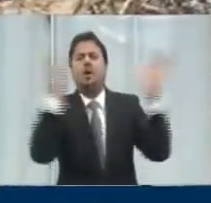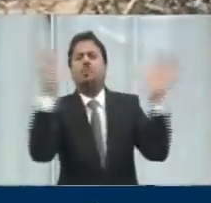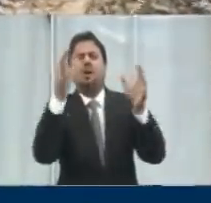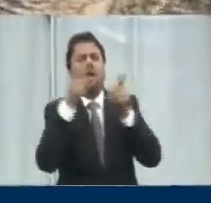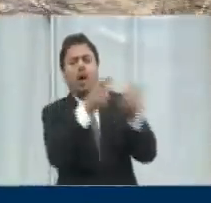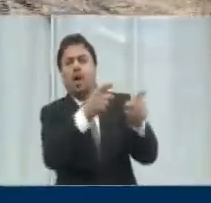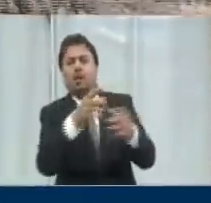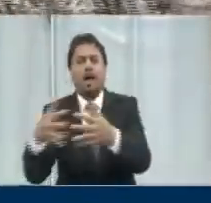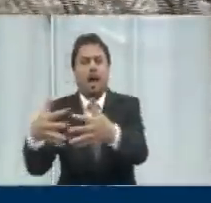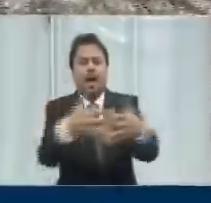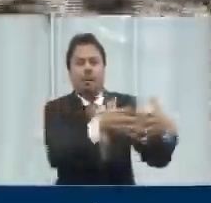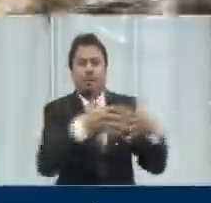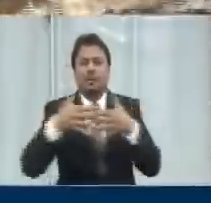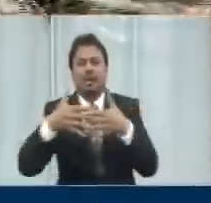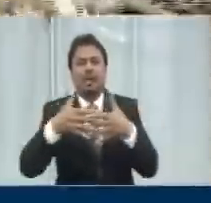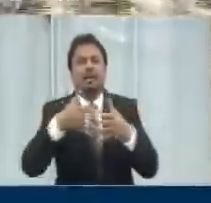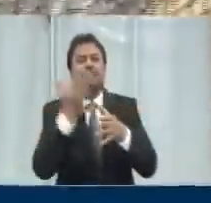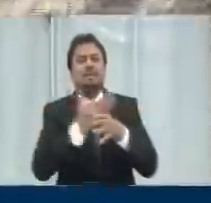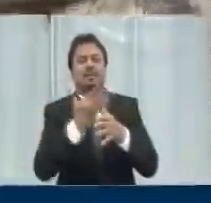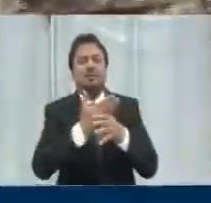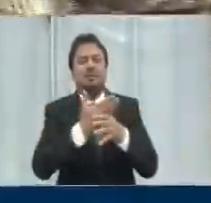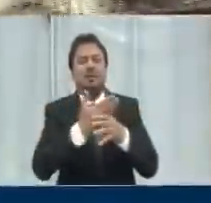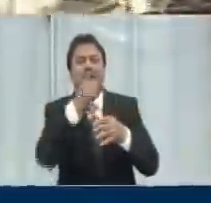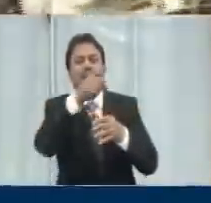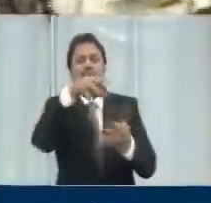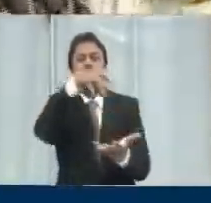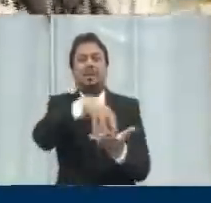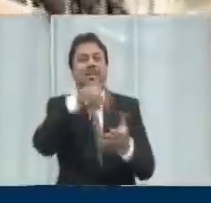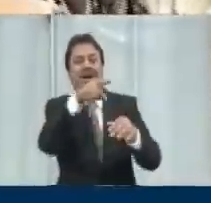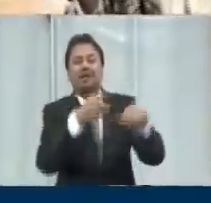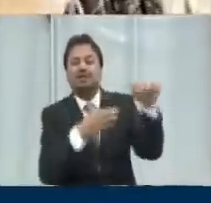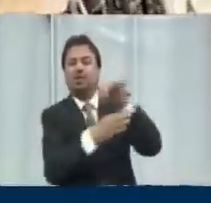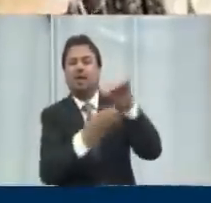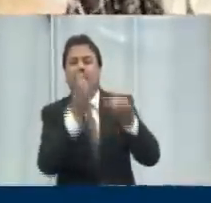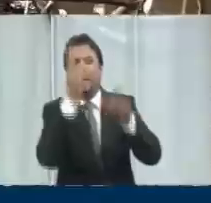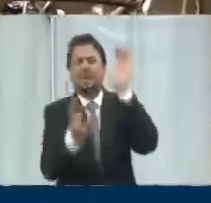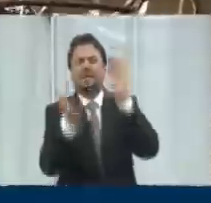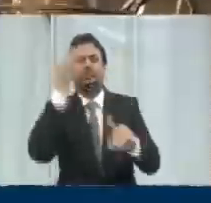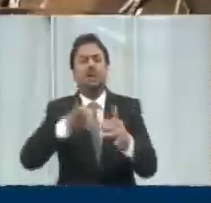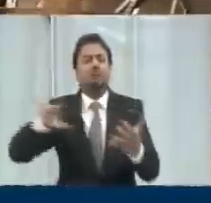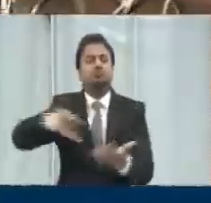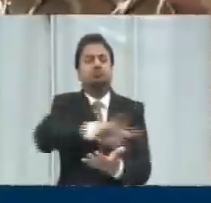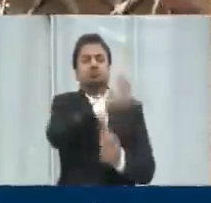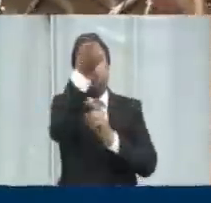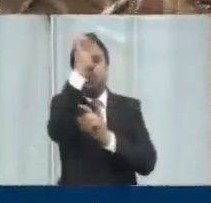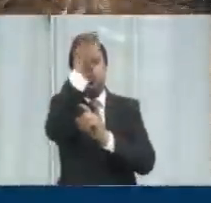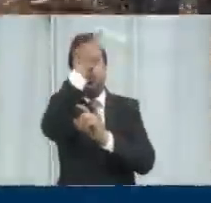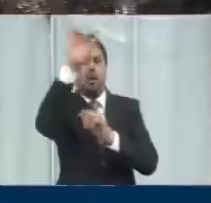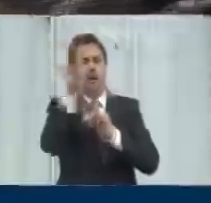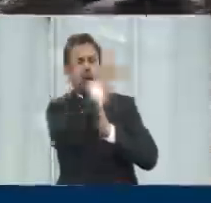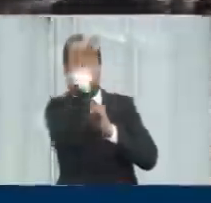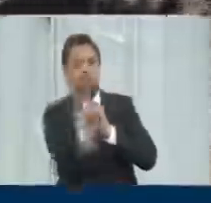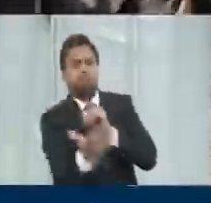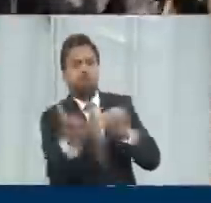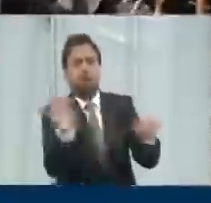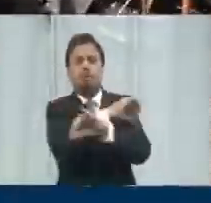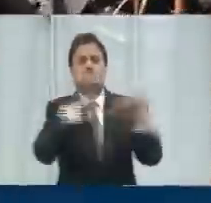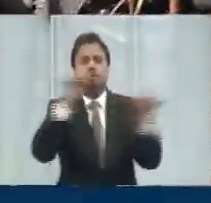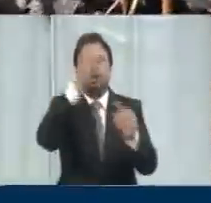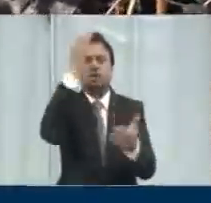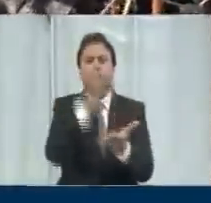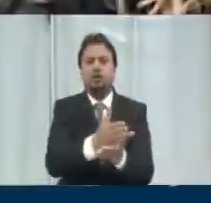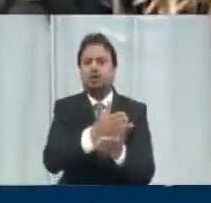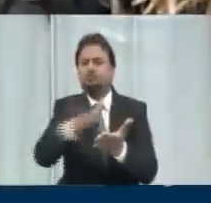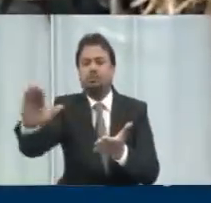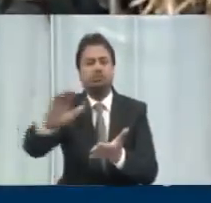لطائرة أمريكية سقطت في هذه المنطقة. كان هذا من خلال أنه توجد أيضا أجزاء أخرى